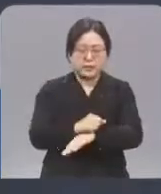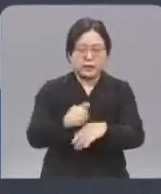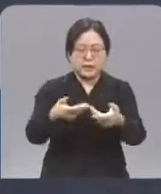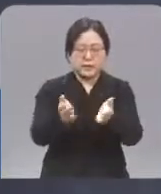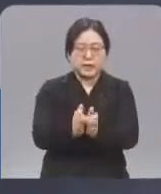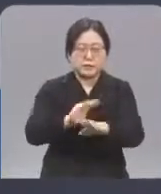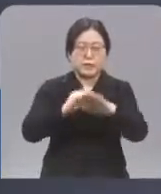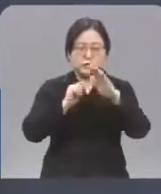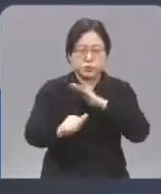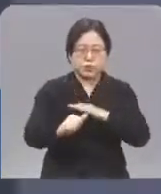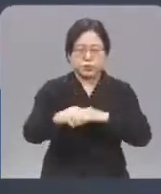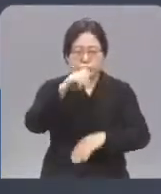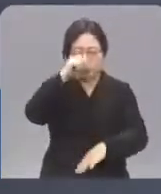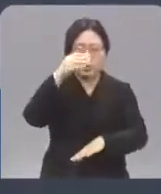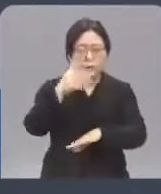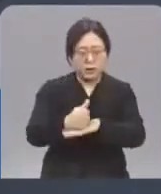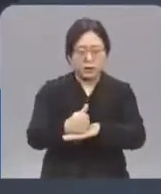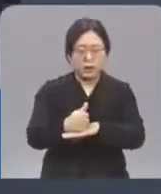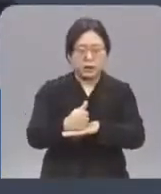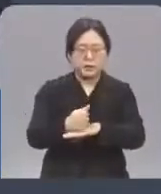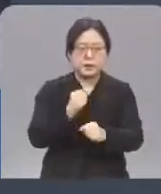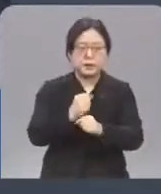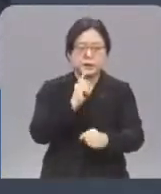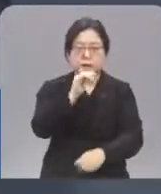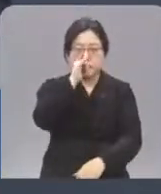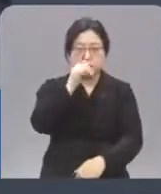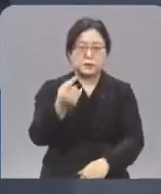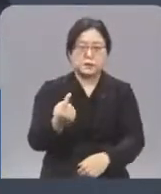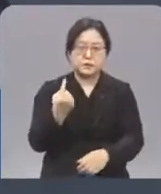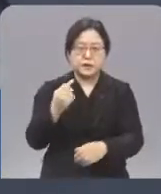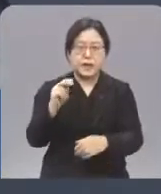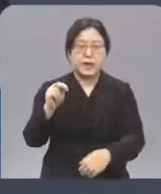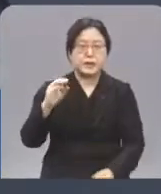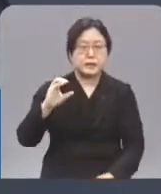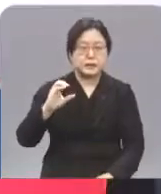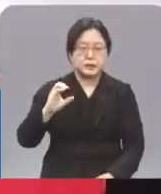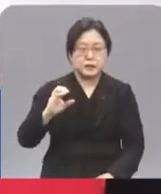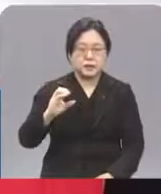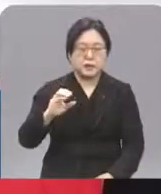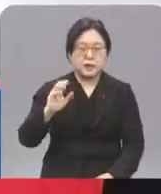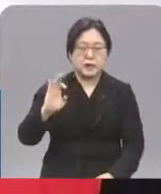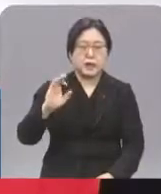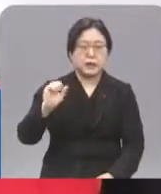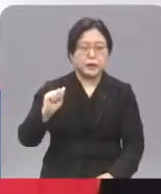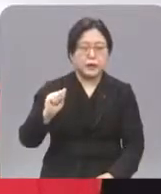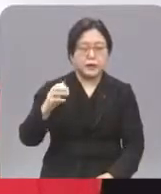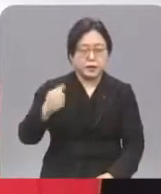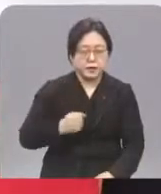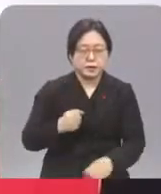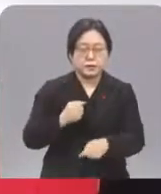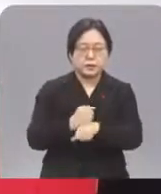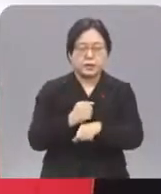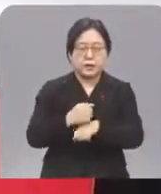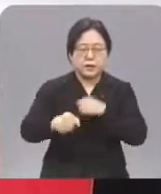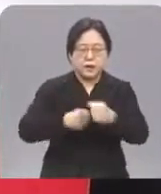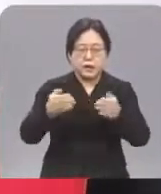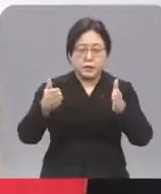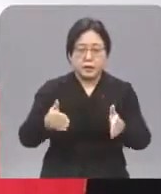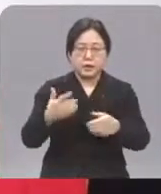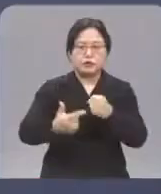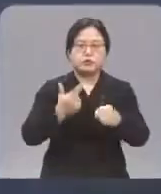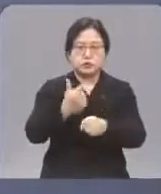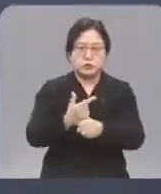선수들과 좋은 결과를 이루겠다고 뵙겠습니다 지난해 nc 다이노스 에서 fa 자격을 취득한 나성범은 계약기간 6년